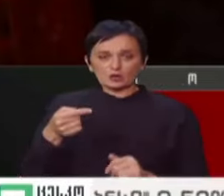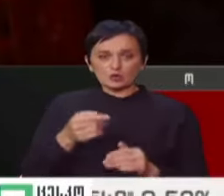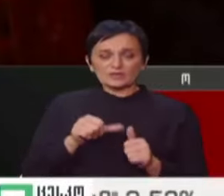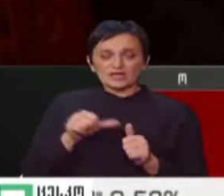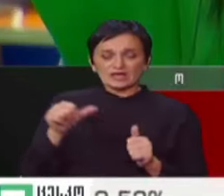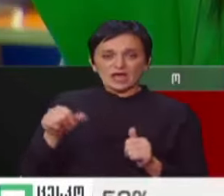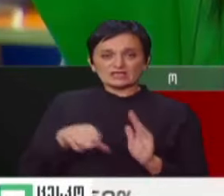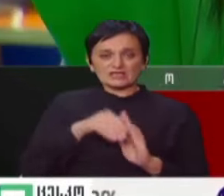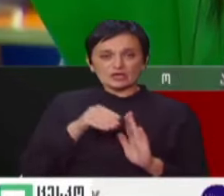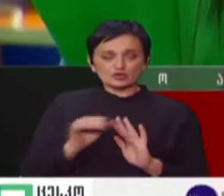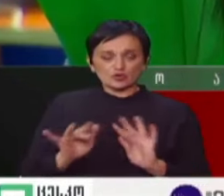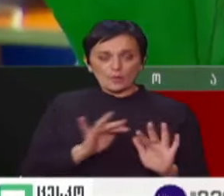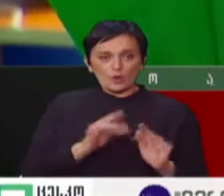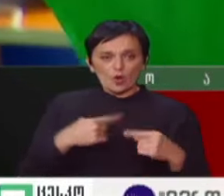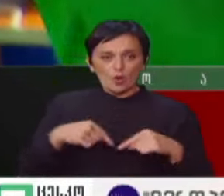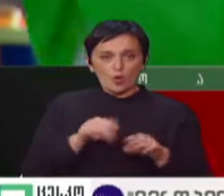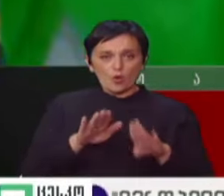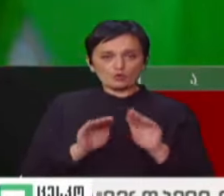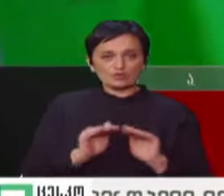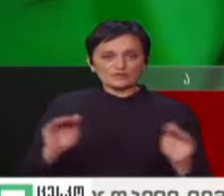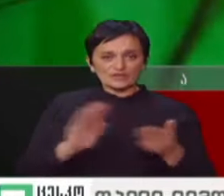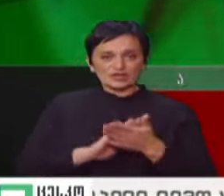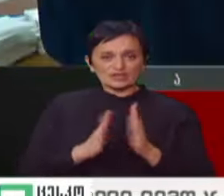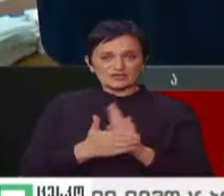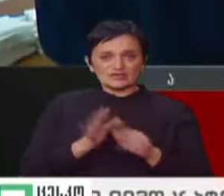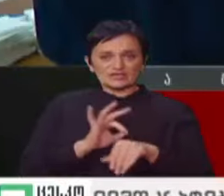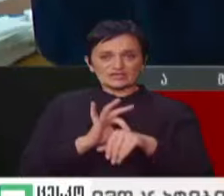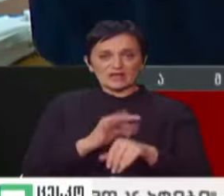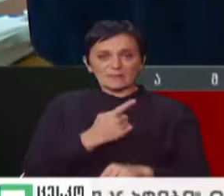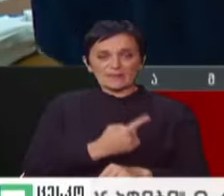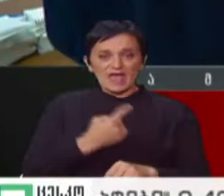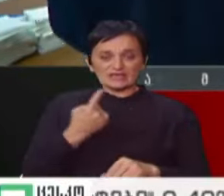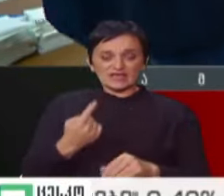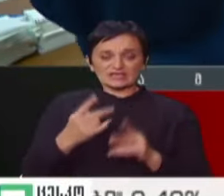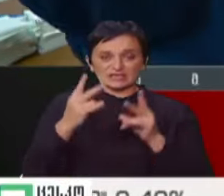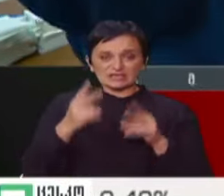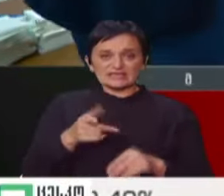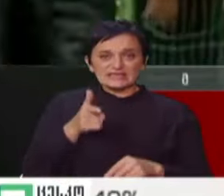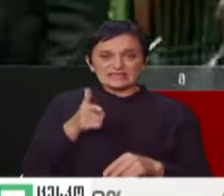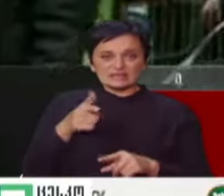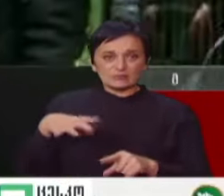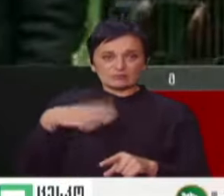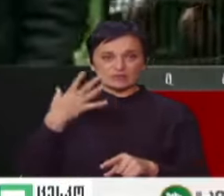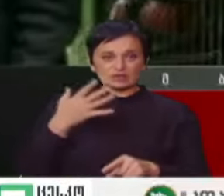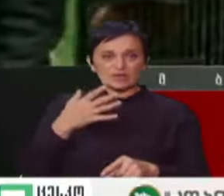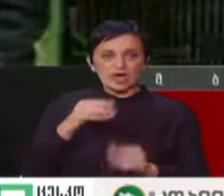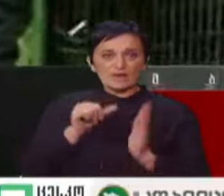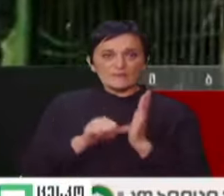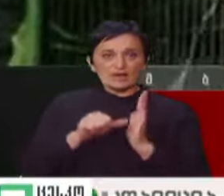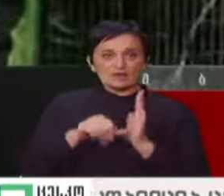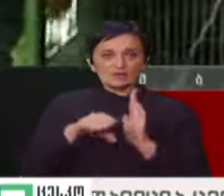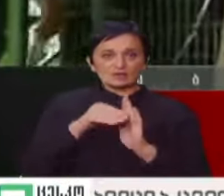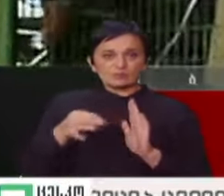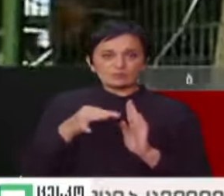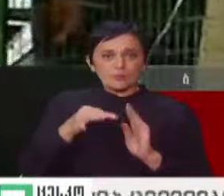dedakhalakis mashtabit sarchevno procesi organizebula dedam shvilvitarebashi tsarimarta. Ert-ert incidents adgili gldanshi khonda, sadats me60 sarchevno